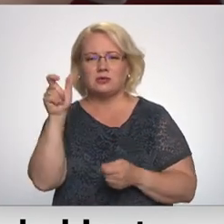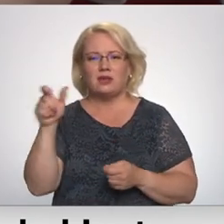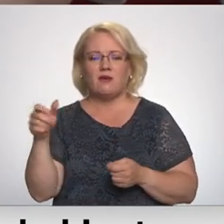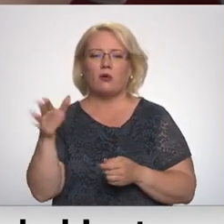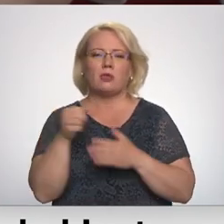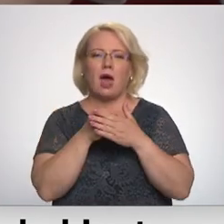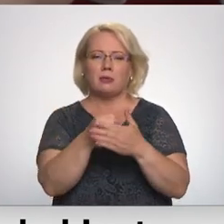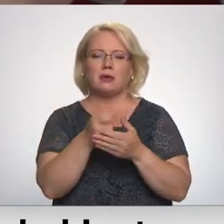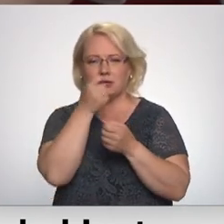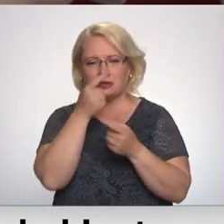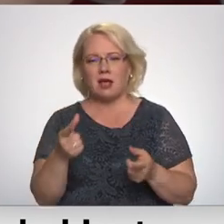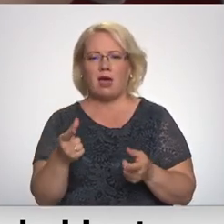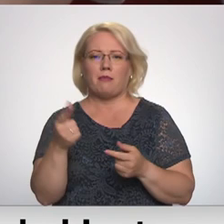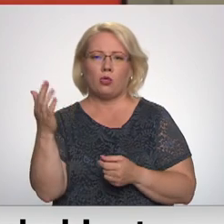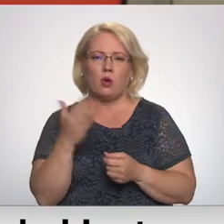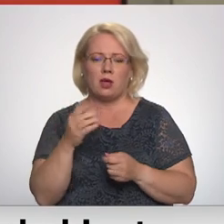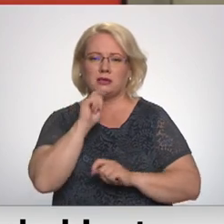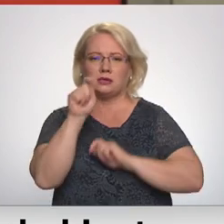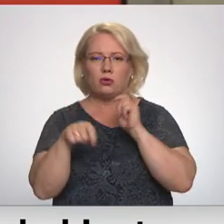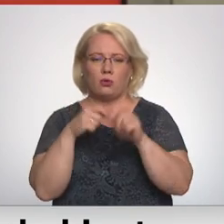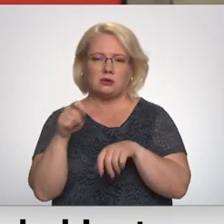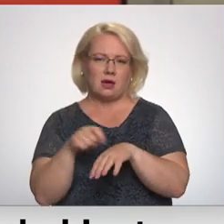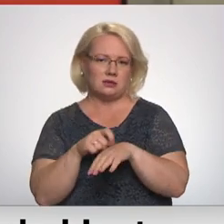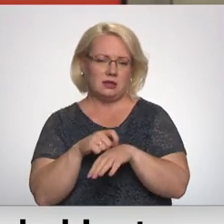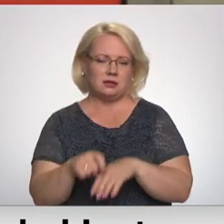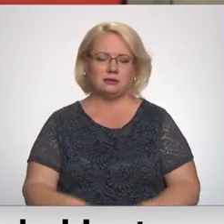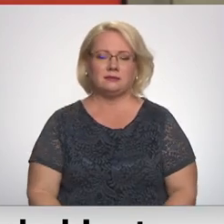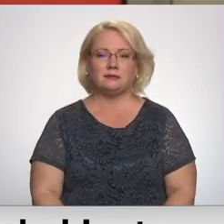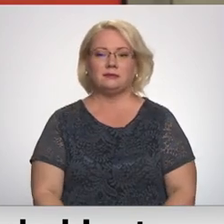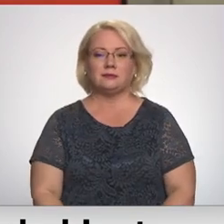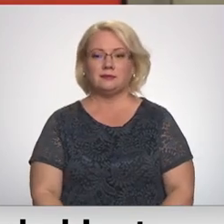nelaimē nonākušos, ziedojot asins. Madara Līcīte, Aigars Kovaļevskis, Latvijas Televīzija.